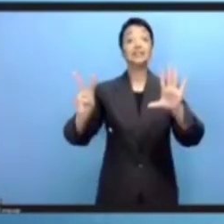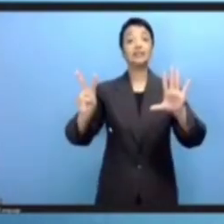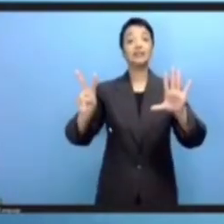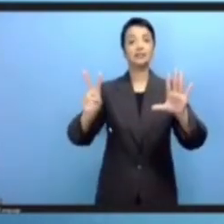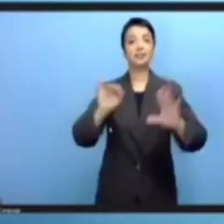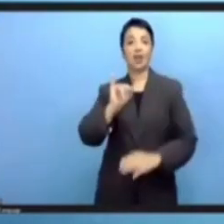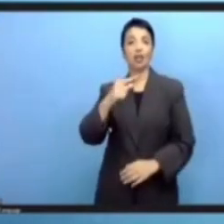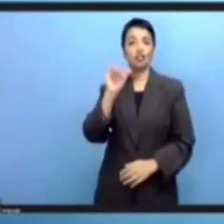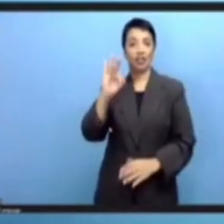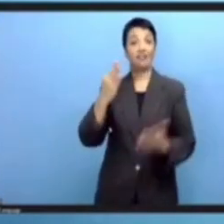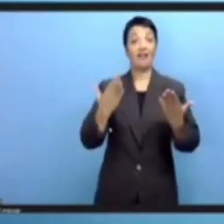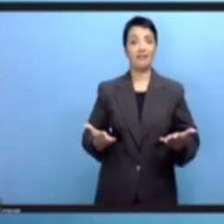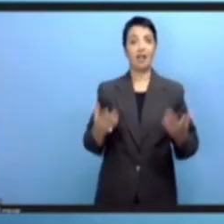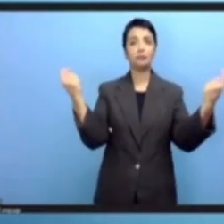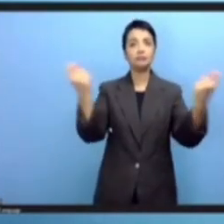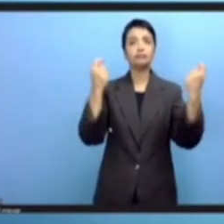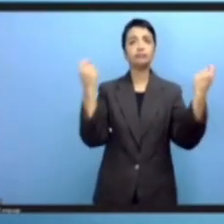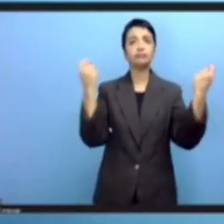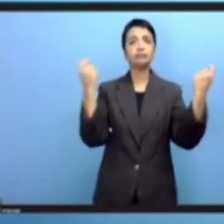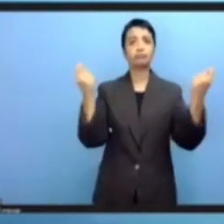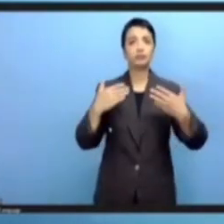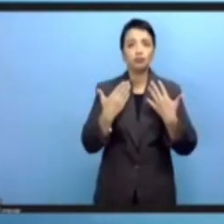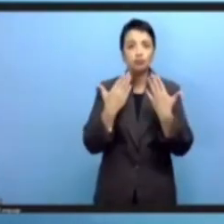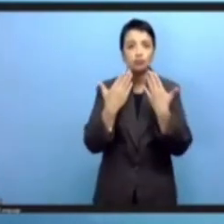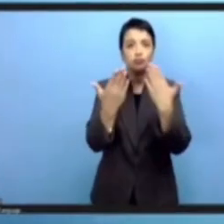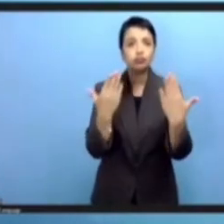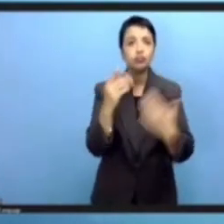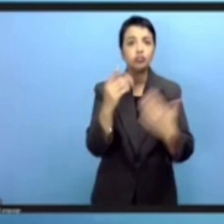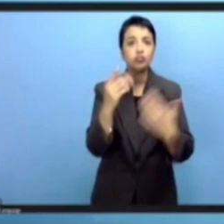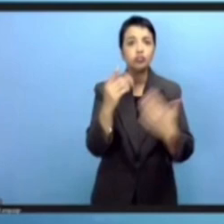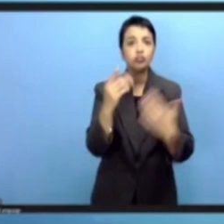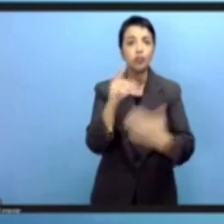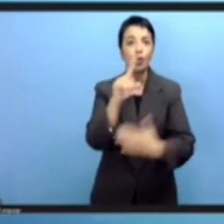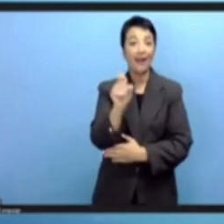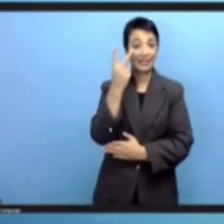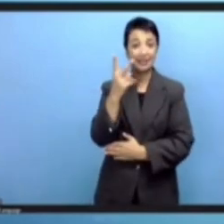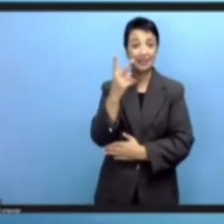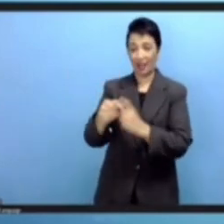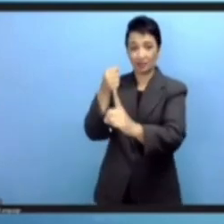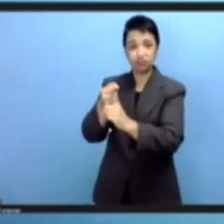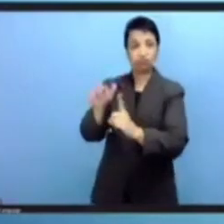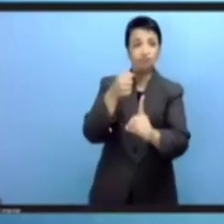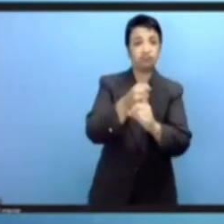bien public commun. La tenue de ce forum